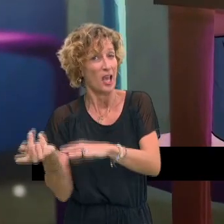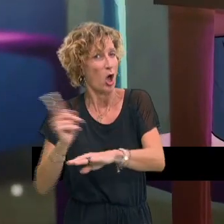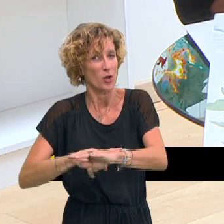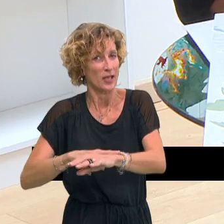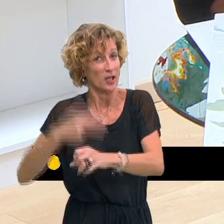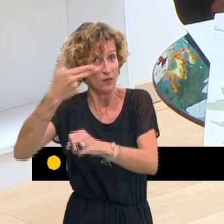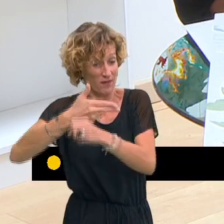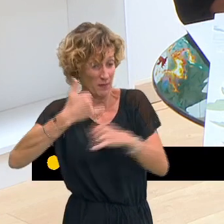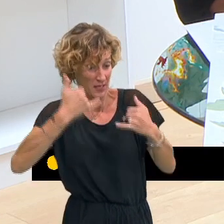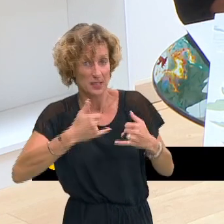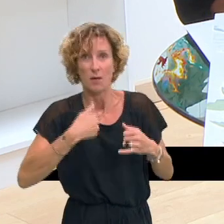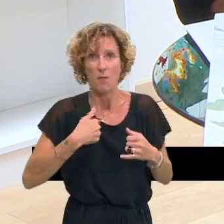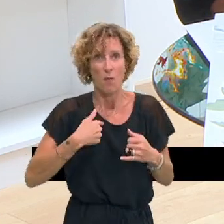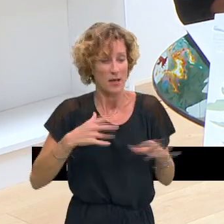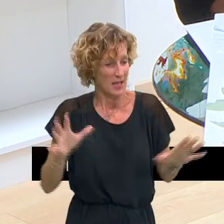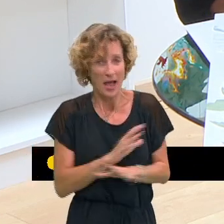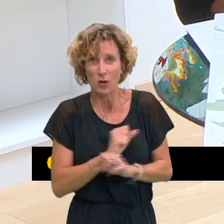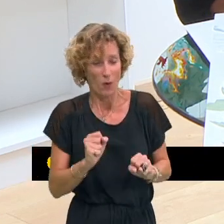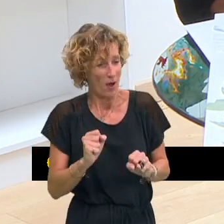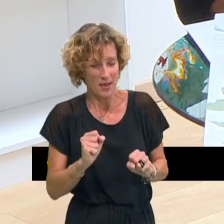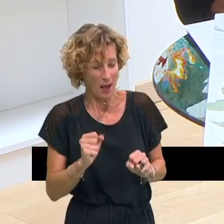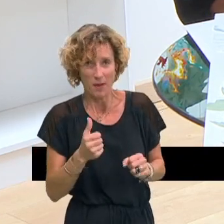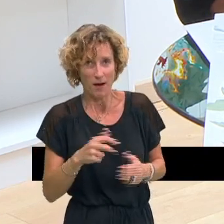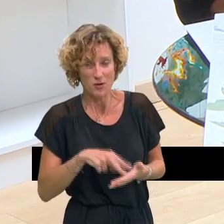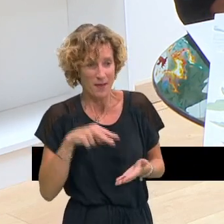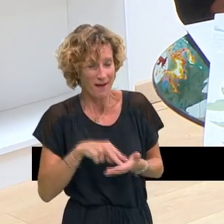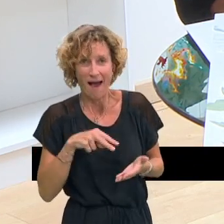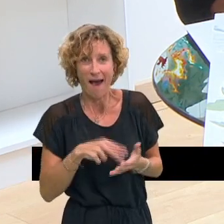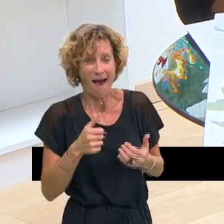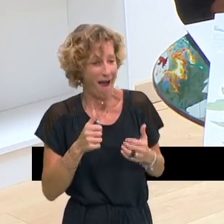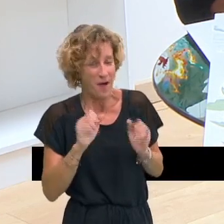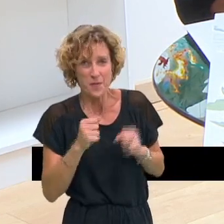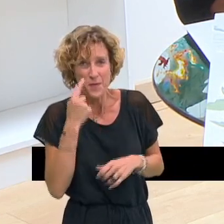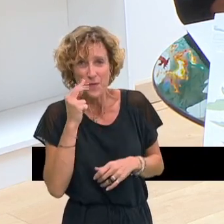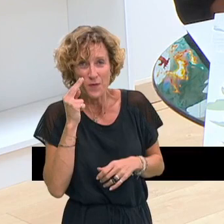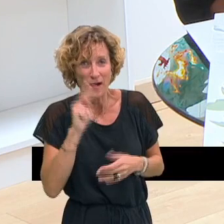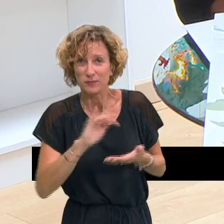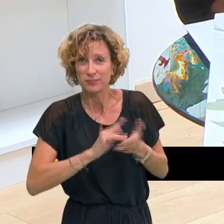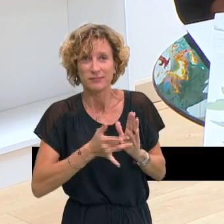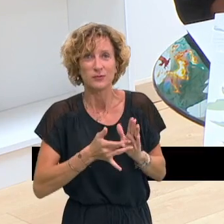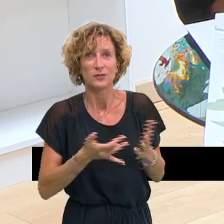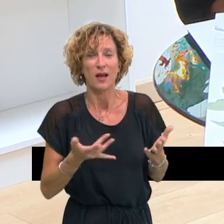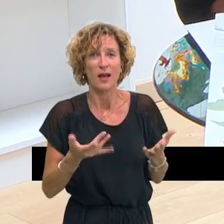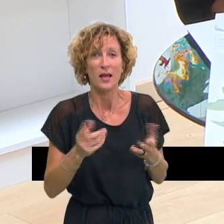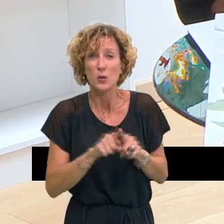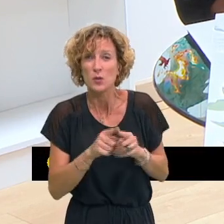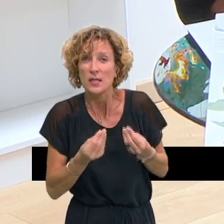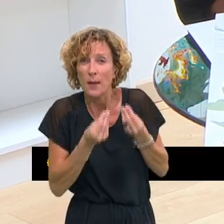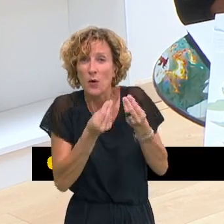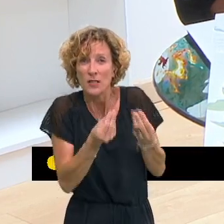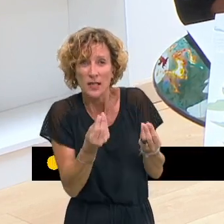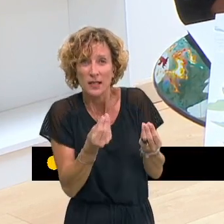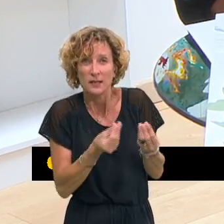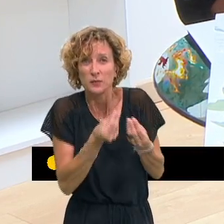filmer ici. Je m'éclate, c'est vraiment incroyable de pouvoir revoir tout ça et puis d'amener encore